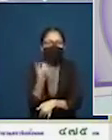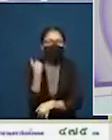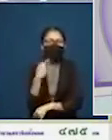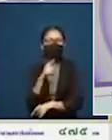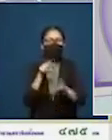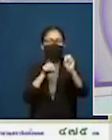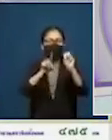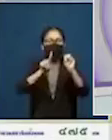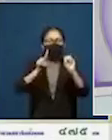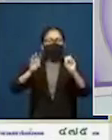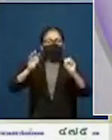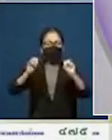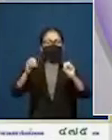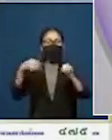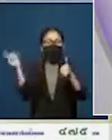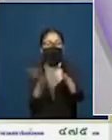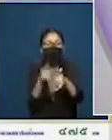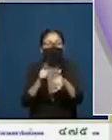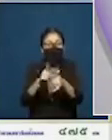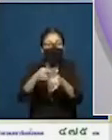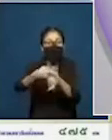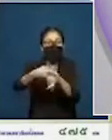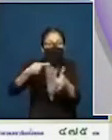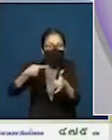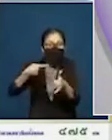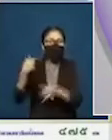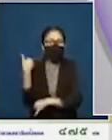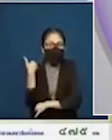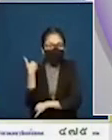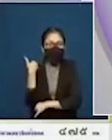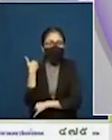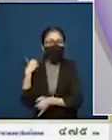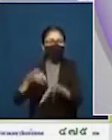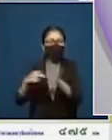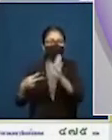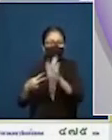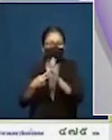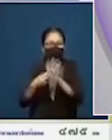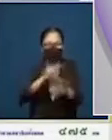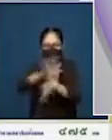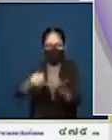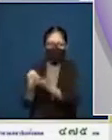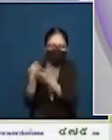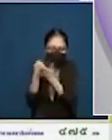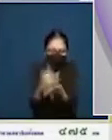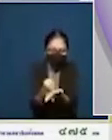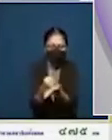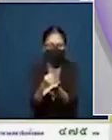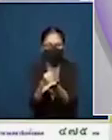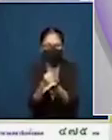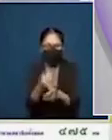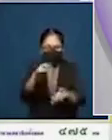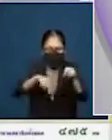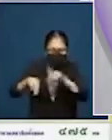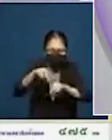กลใดว่าพรรคเท่าใครรอไม่ได้น่ะสรุปแล้วที่ประชุมเนี่ยก็ข้อตกลงมติกันว่าจะให้เลื่อนหรือไม่เลื่อน